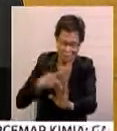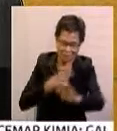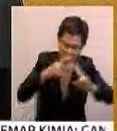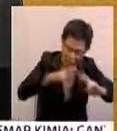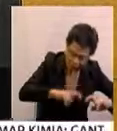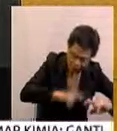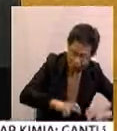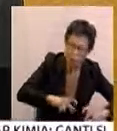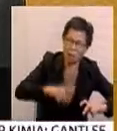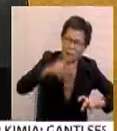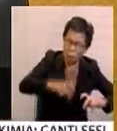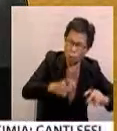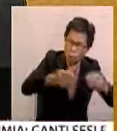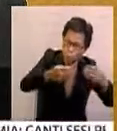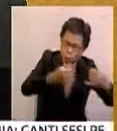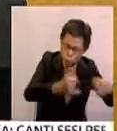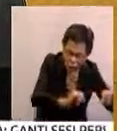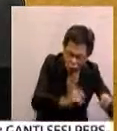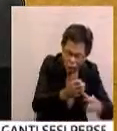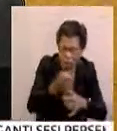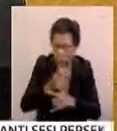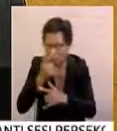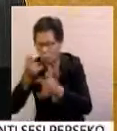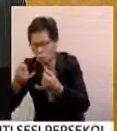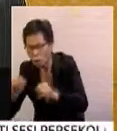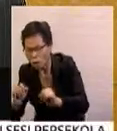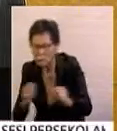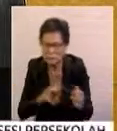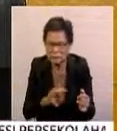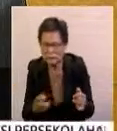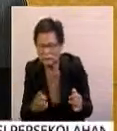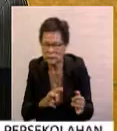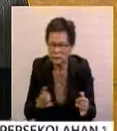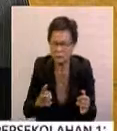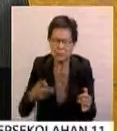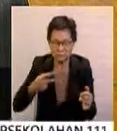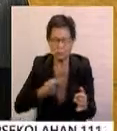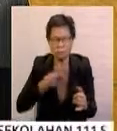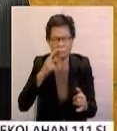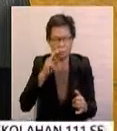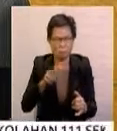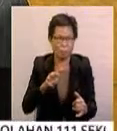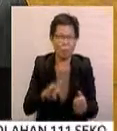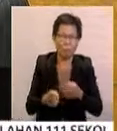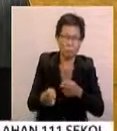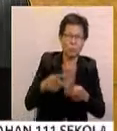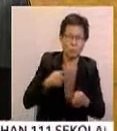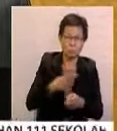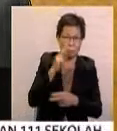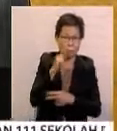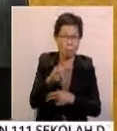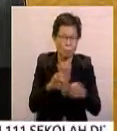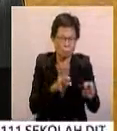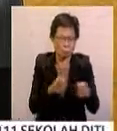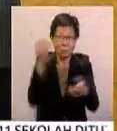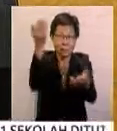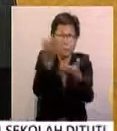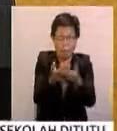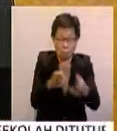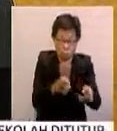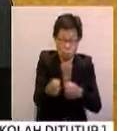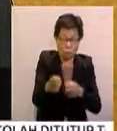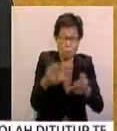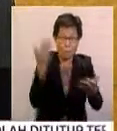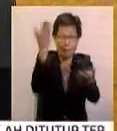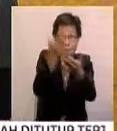kita perlu jual ataupun tidak. Ternampak bahawa pengurusan setakat ini